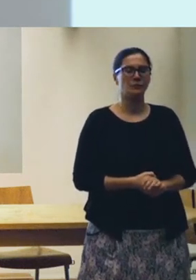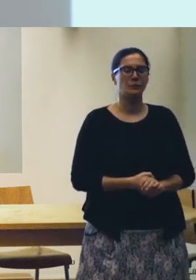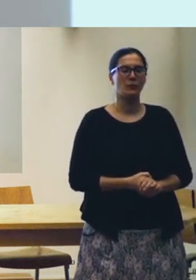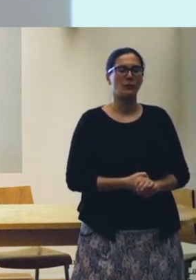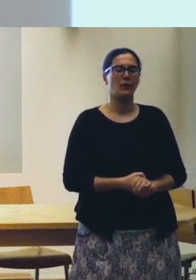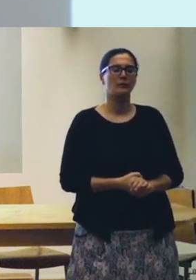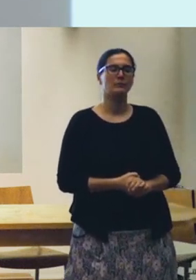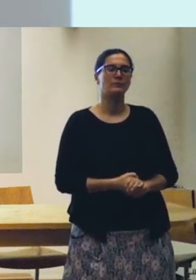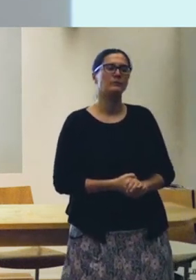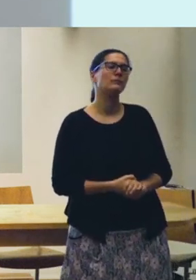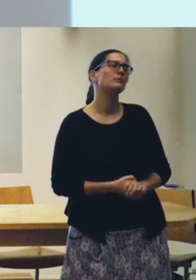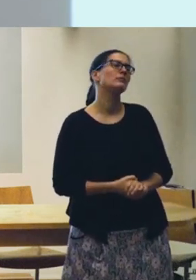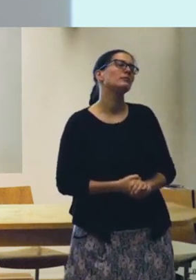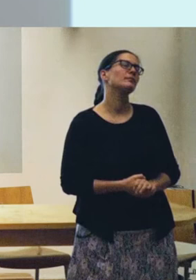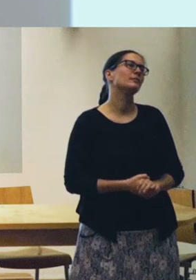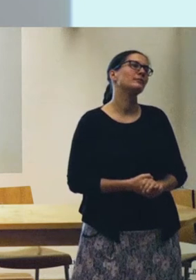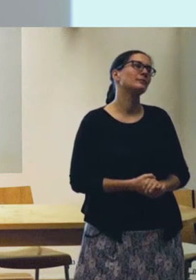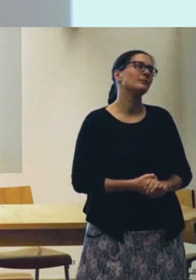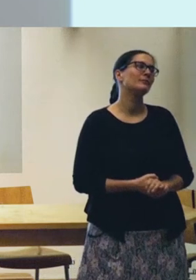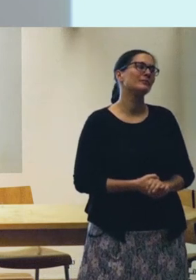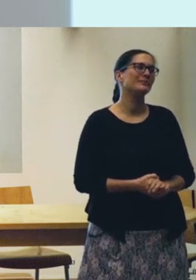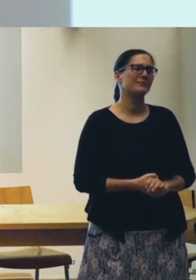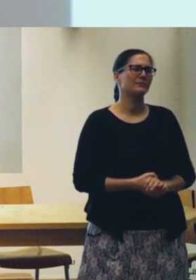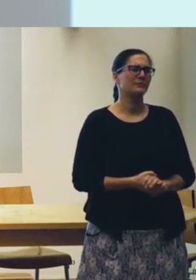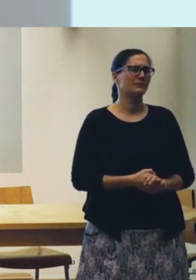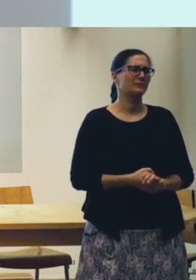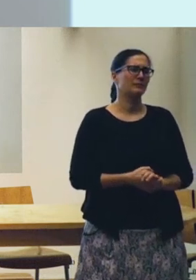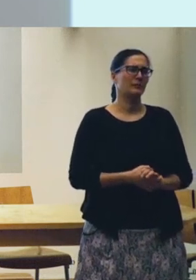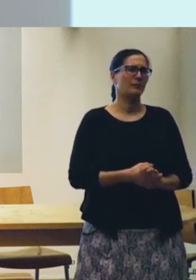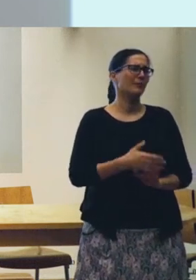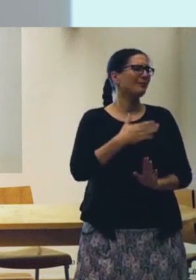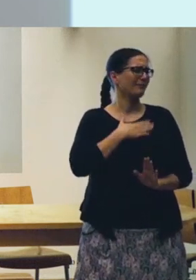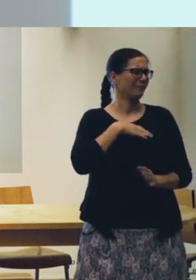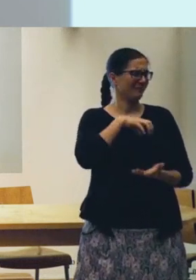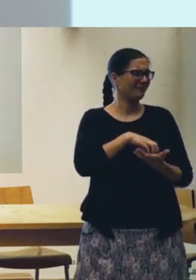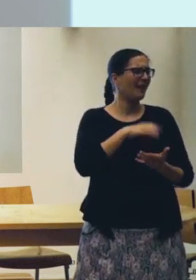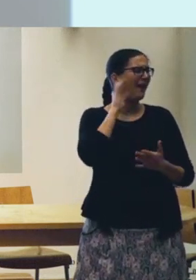Vlastně ten program Feministické umělecké instituce